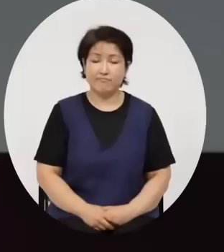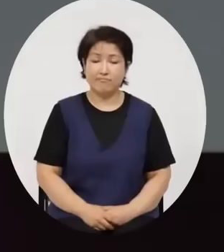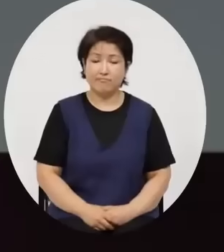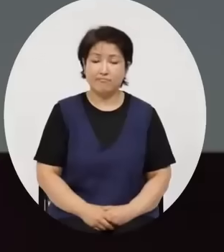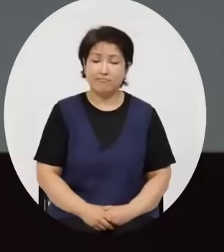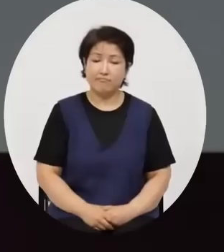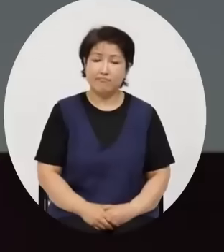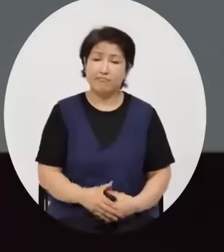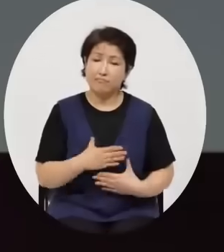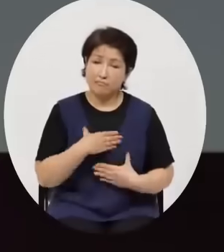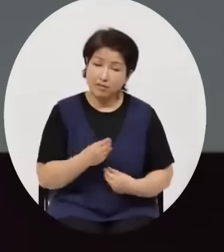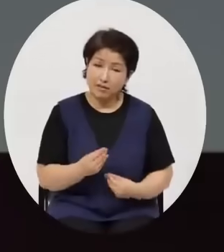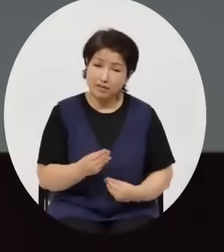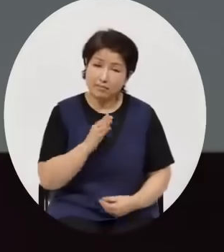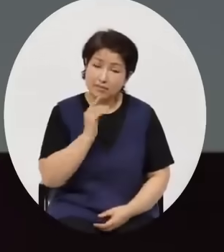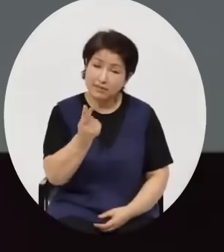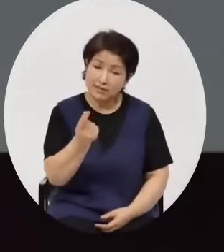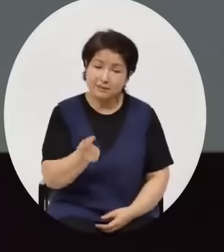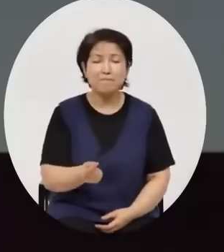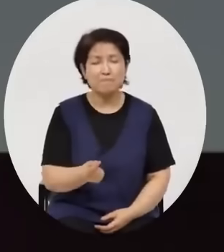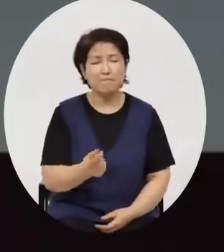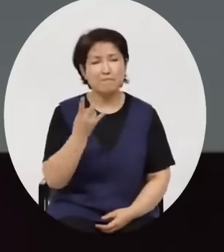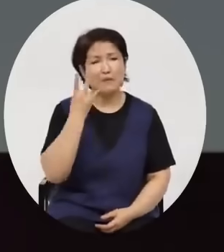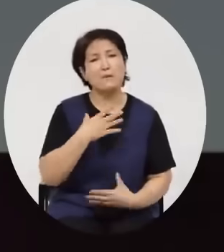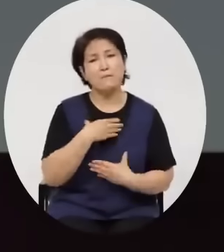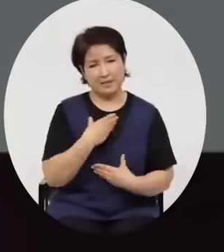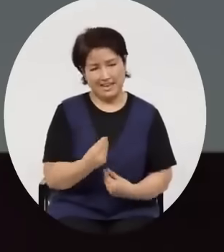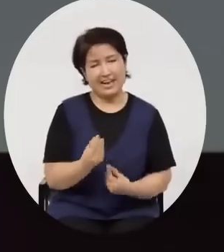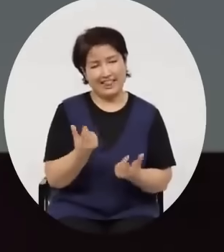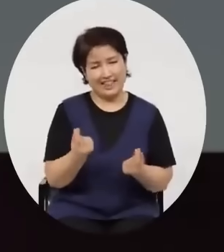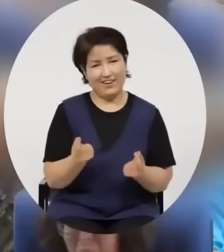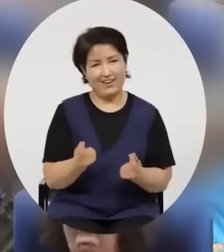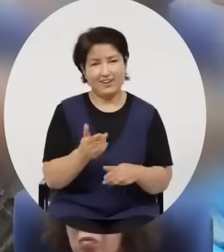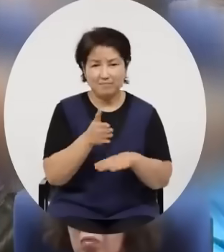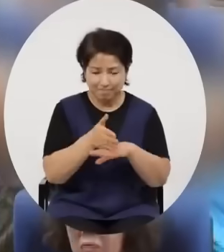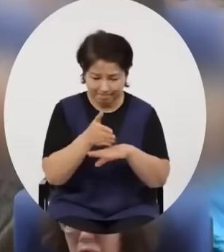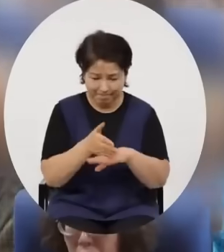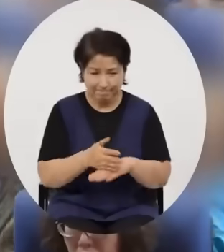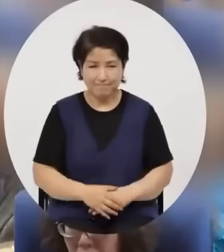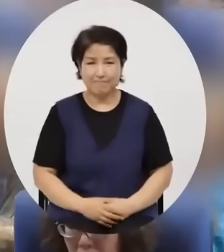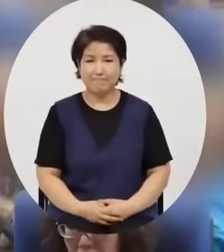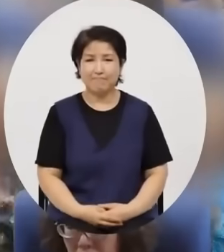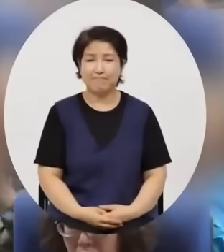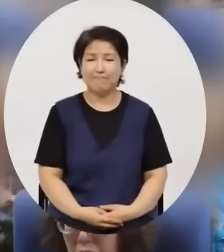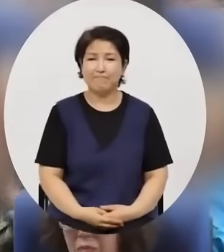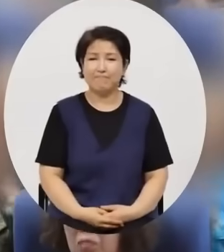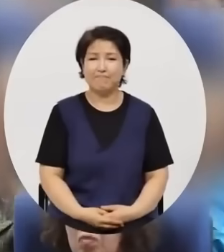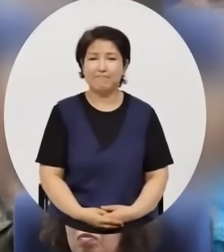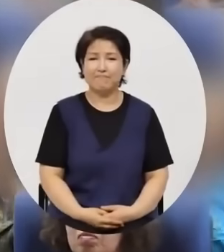그러면 편하게 할 수 있을까, 없을까? 편하게 할 수 있어요. 네. 감사합니다.